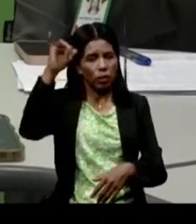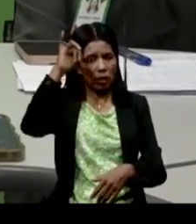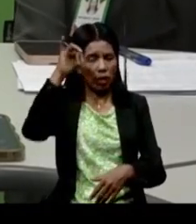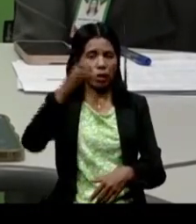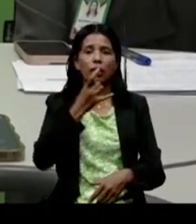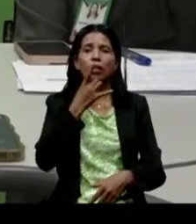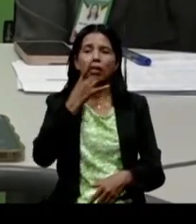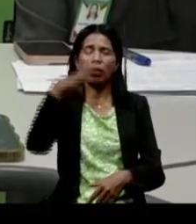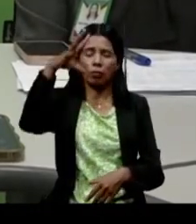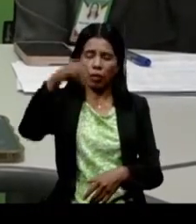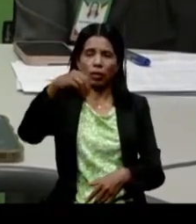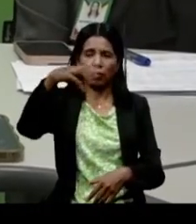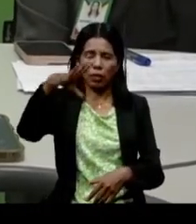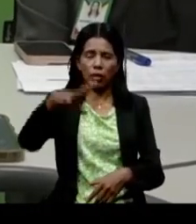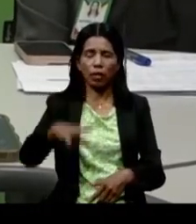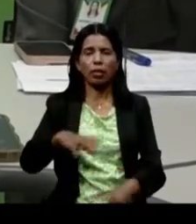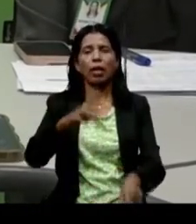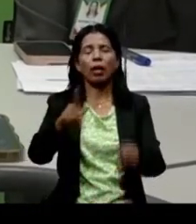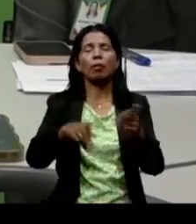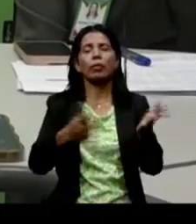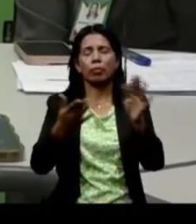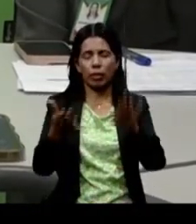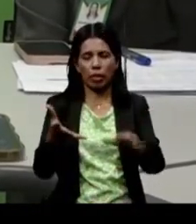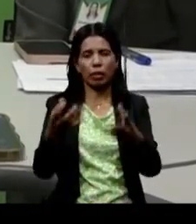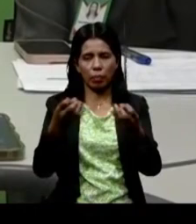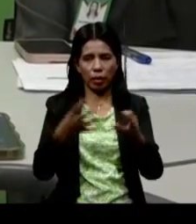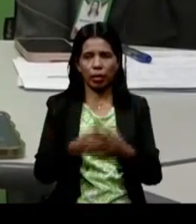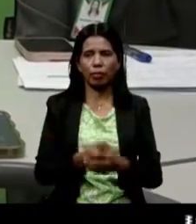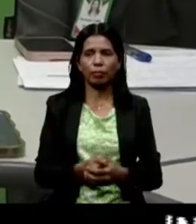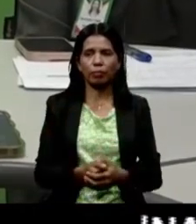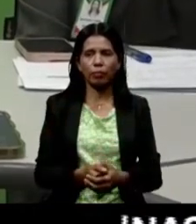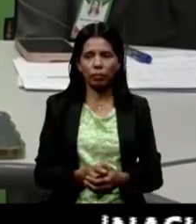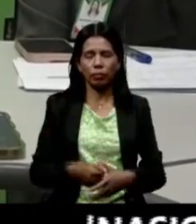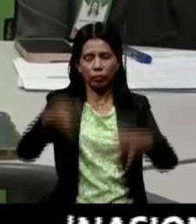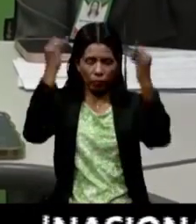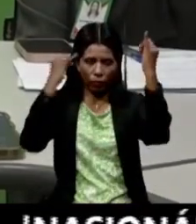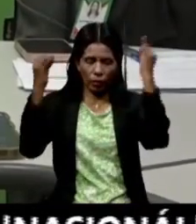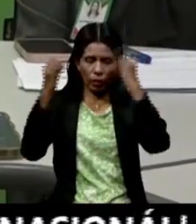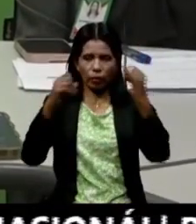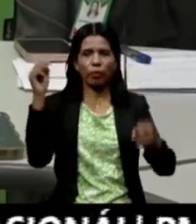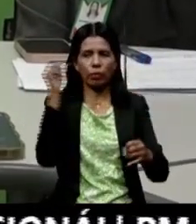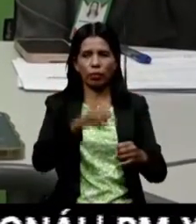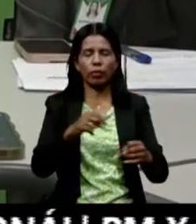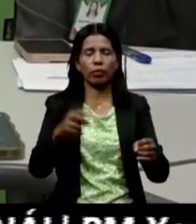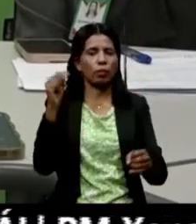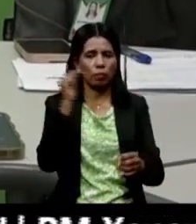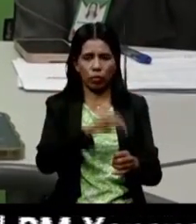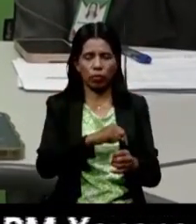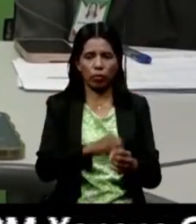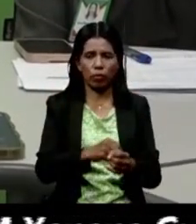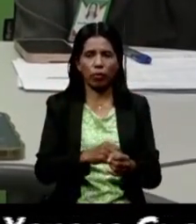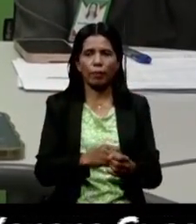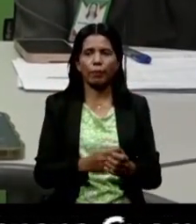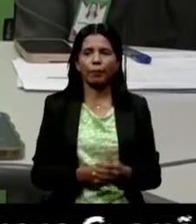anto mate han sa hara date iya ne hawa kar katete informasaun ne falsa i hoax la